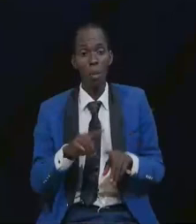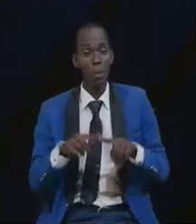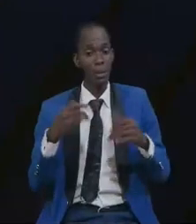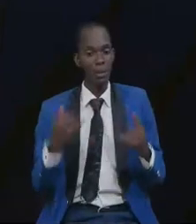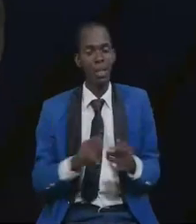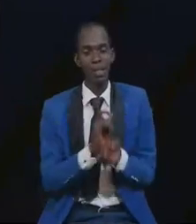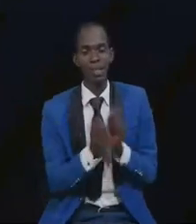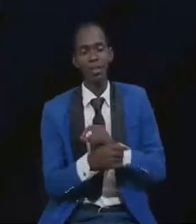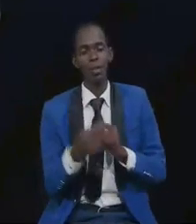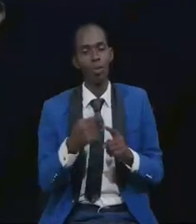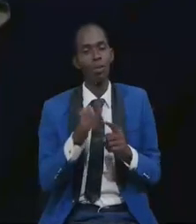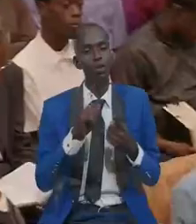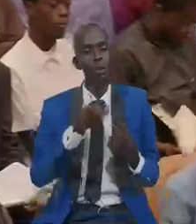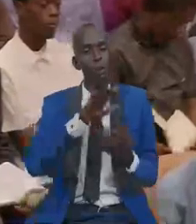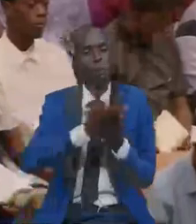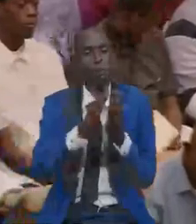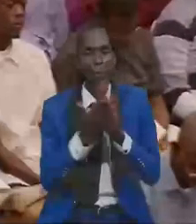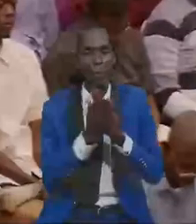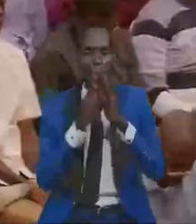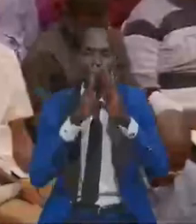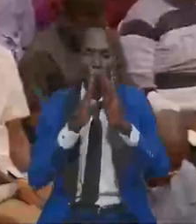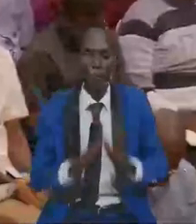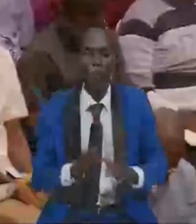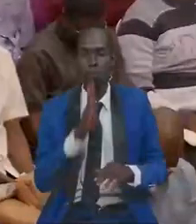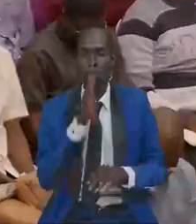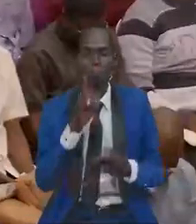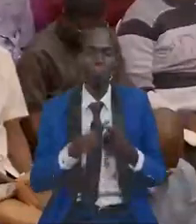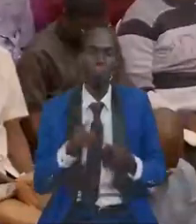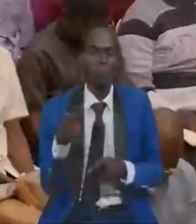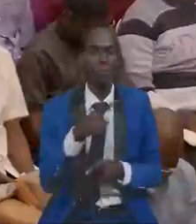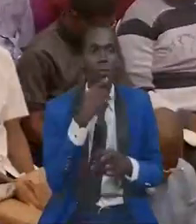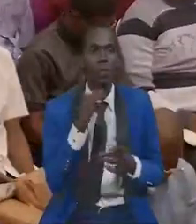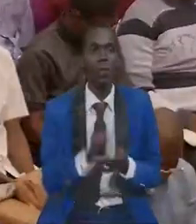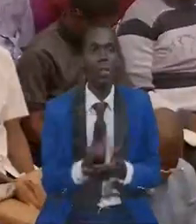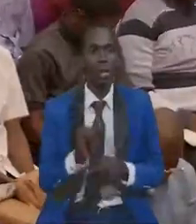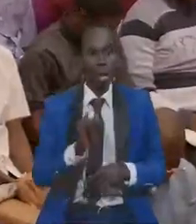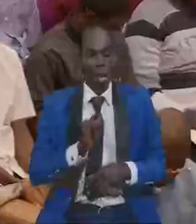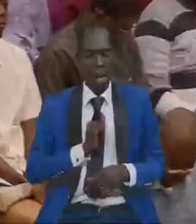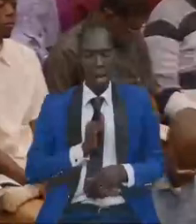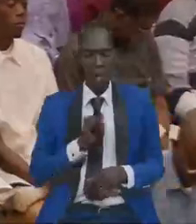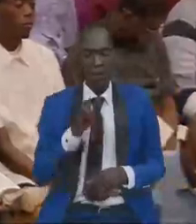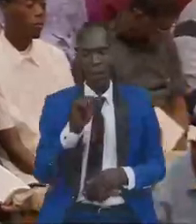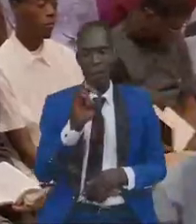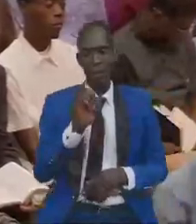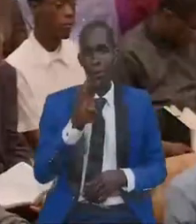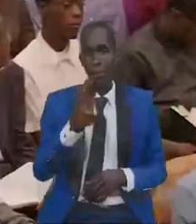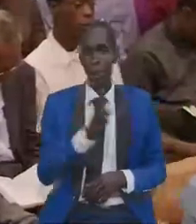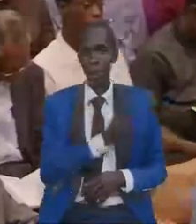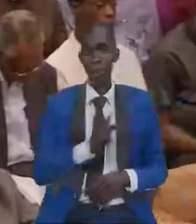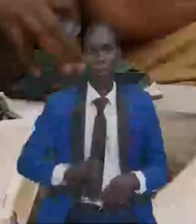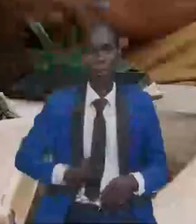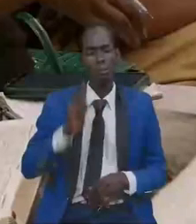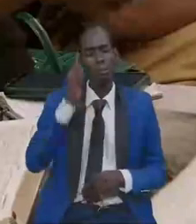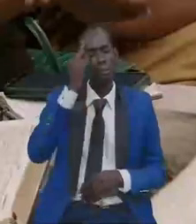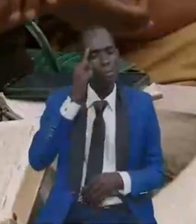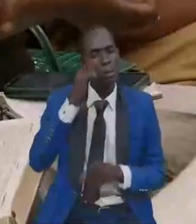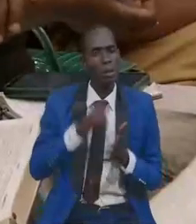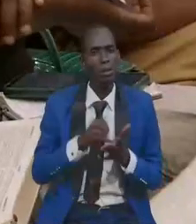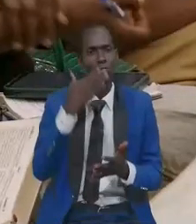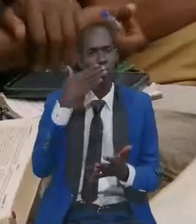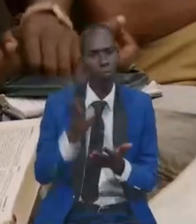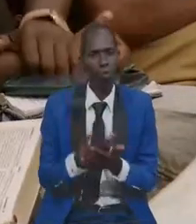soit donnée avec abondance. Verset 2, il dit, il m'a semblé bon, moi, Nebuchadnezzar, de faire connaître les